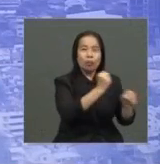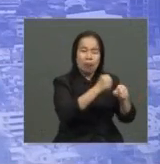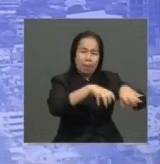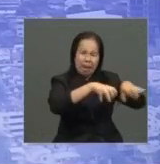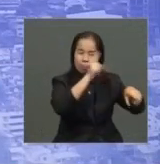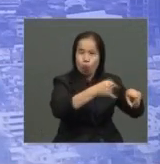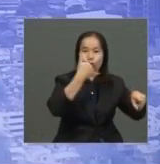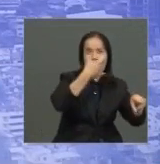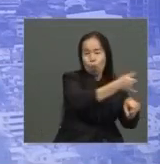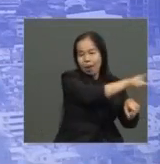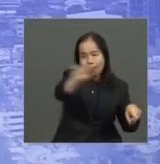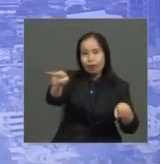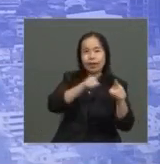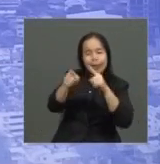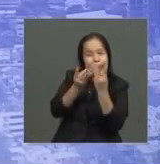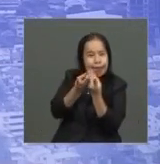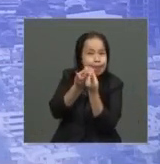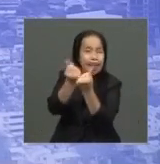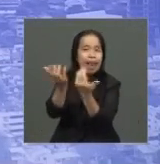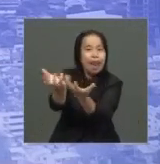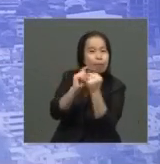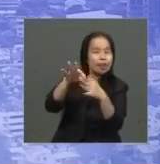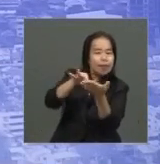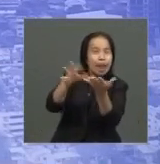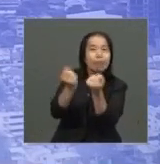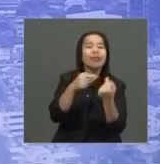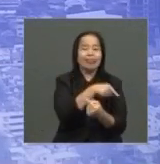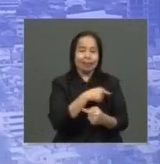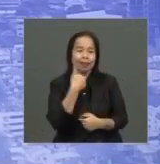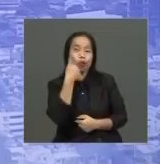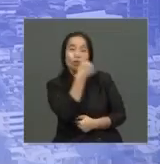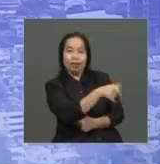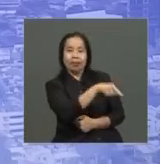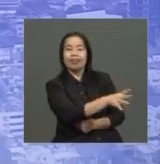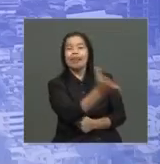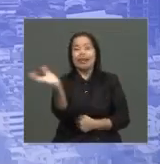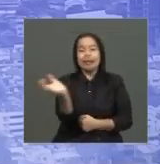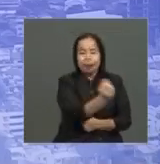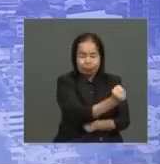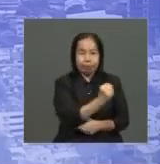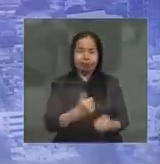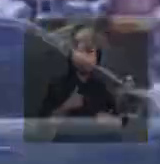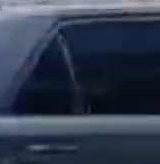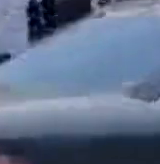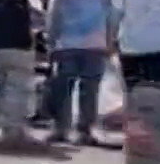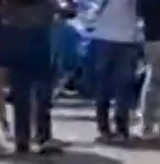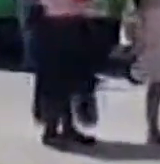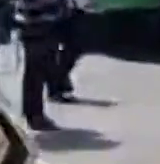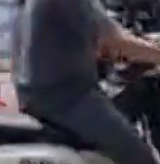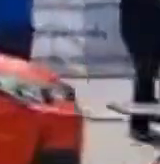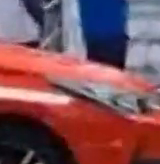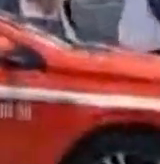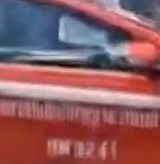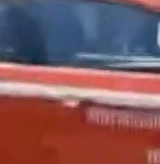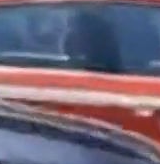กันอย่างเต็มที่ผมเองในฐานะมีโฆษกศปภขอกราบขออภัยเป็นอย่างสูงนี่คือเรื่องของ